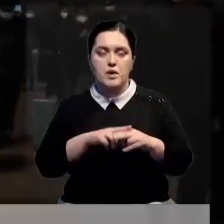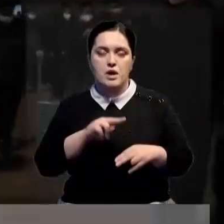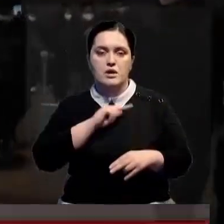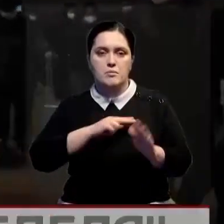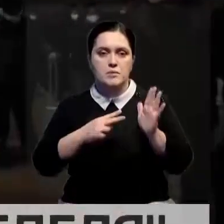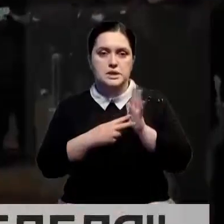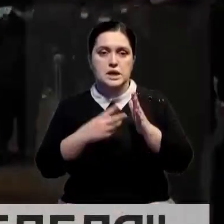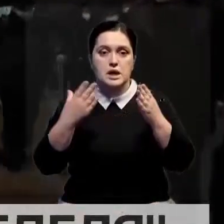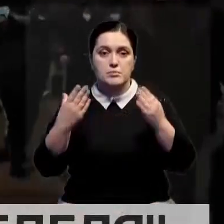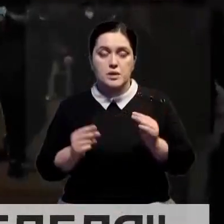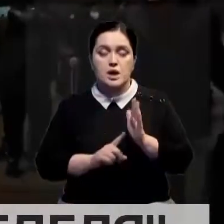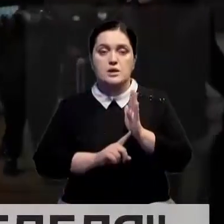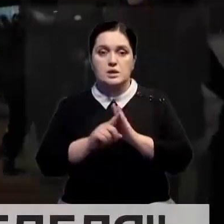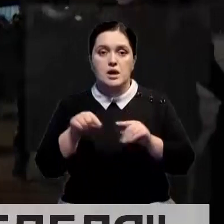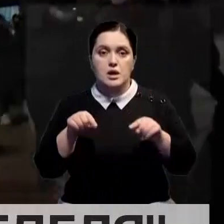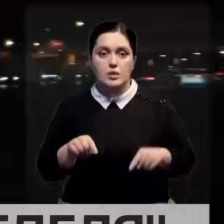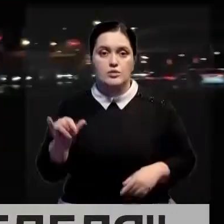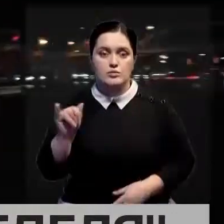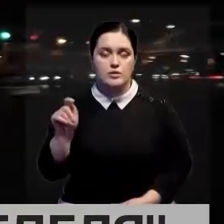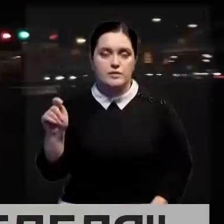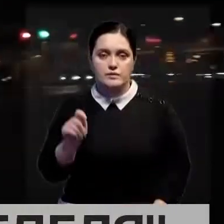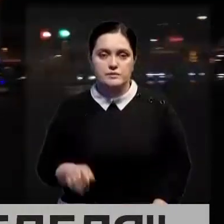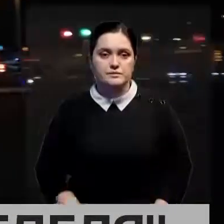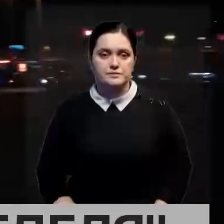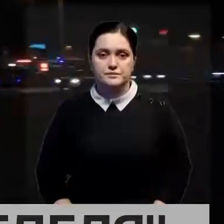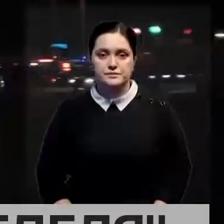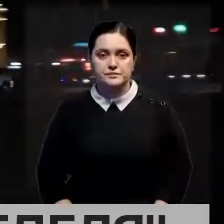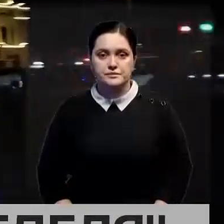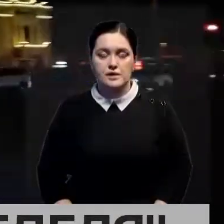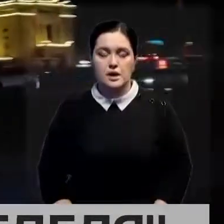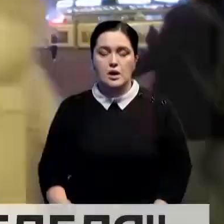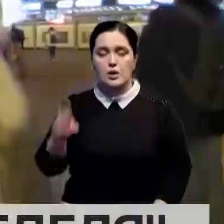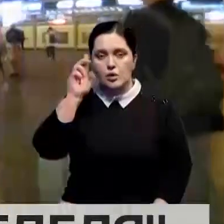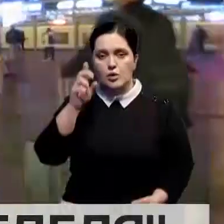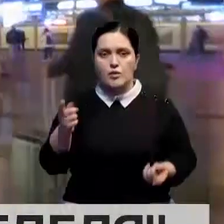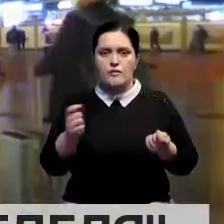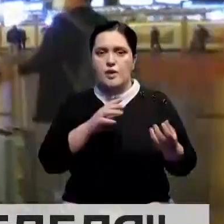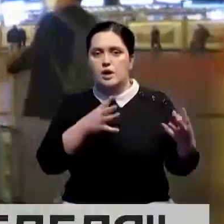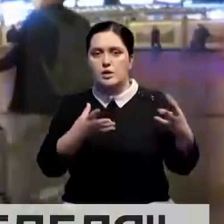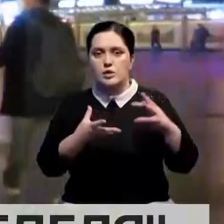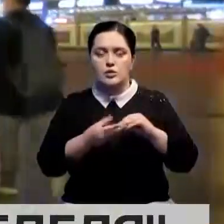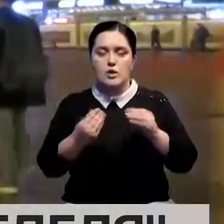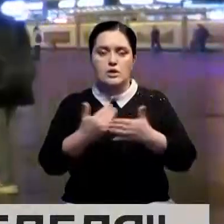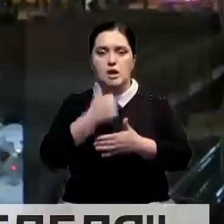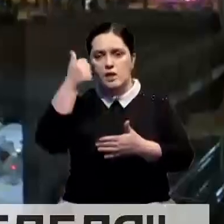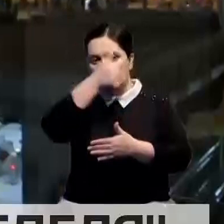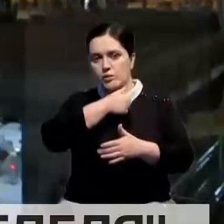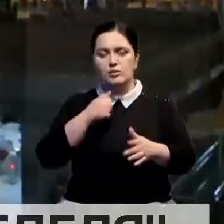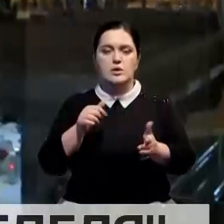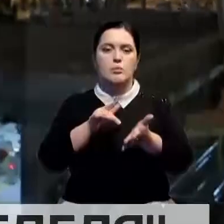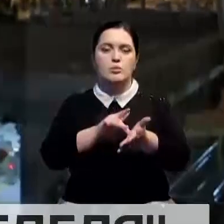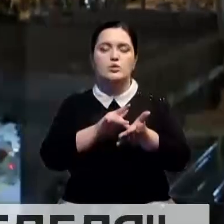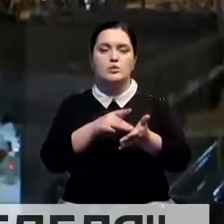неделя, которая началась уже в эти выходные. Власти уже подвели итоги новогодних путешествий. За неделю жители Поднебесной